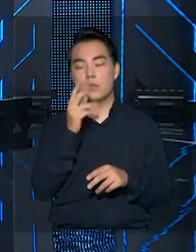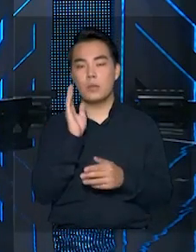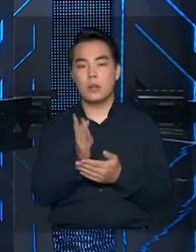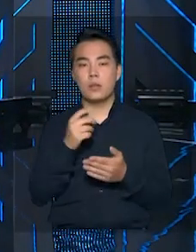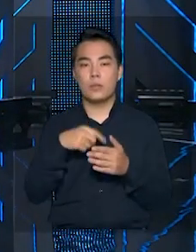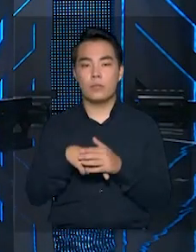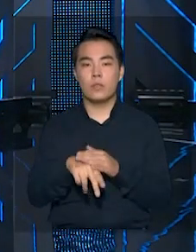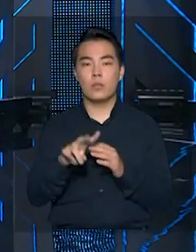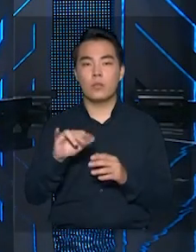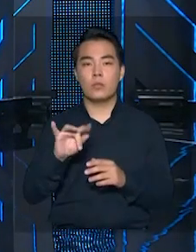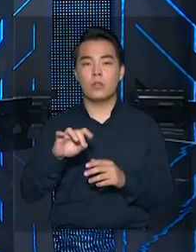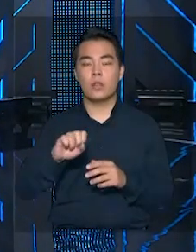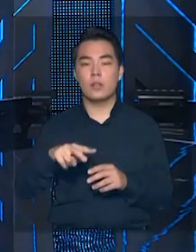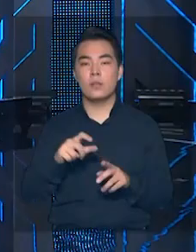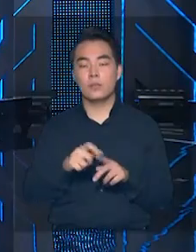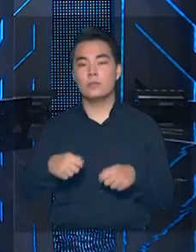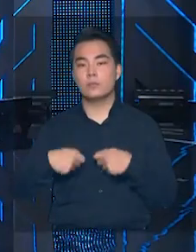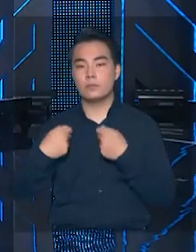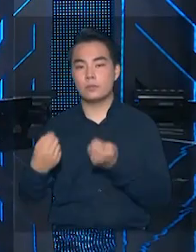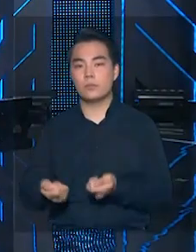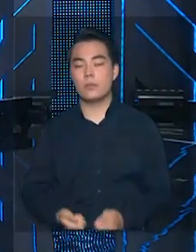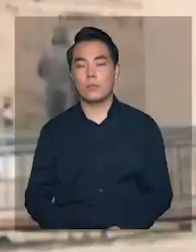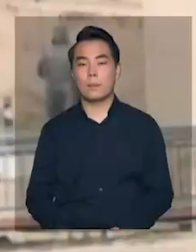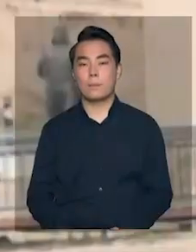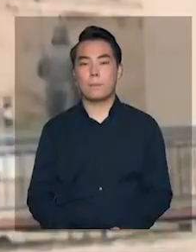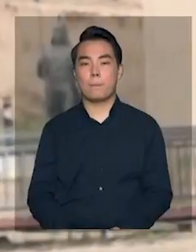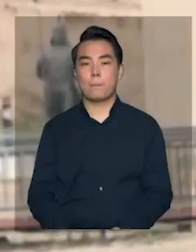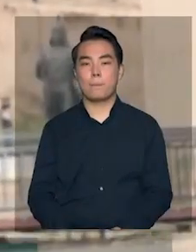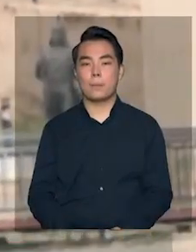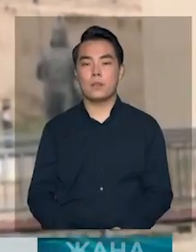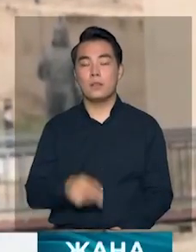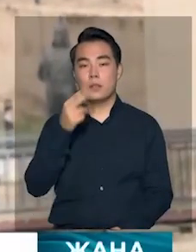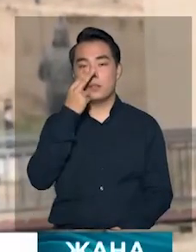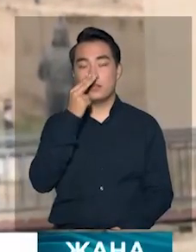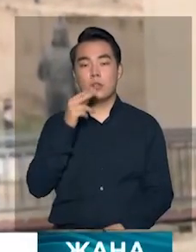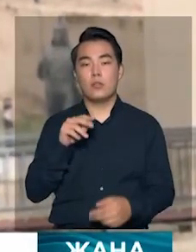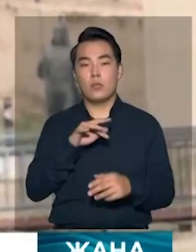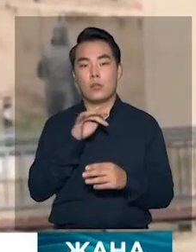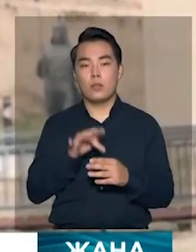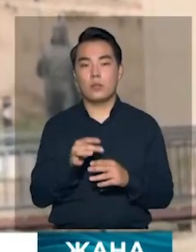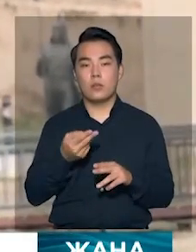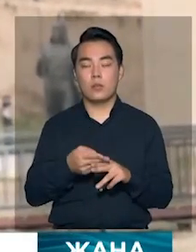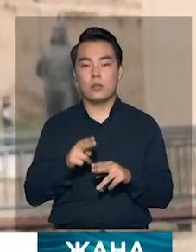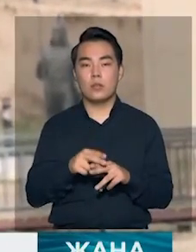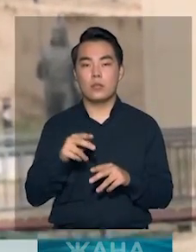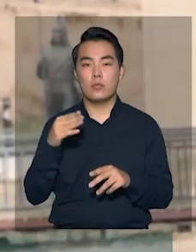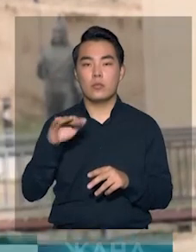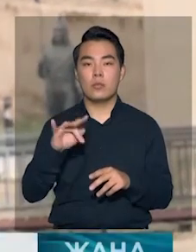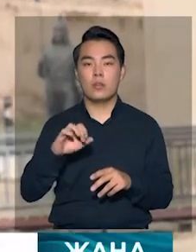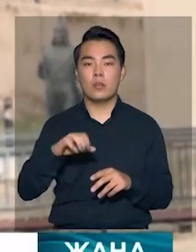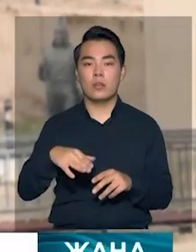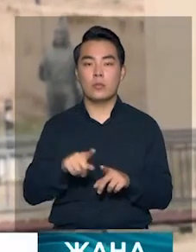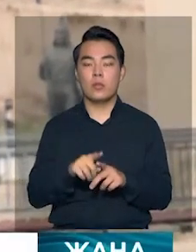Тақырыпты әріптесім Нұрлан Әлімбаев тарқатып айтады. Шымкент қаласында 100-ге жуық туристік нысан бар. Соның